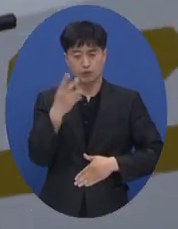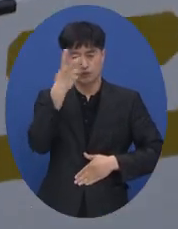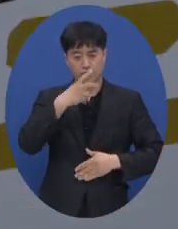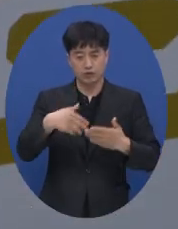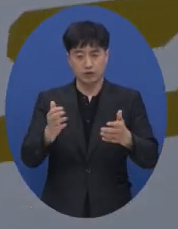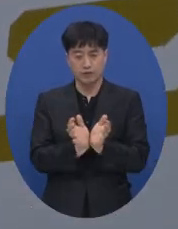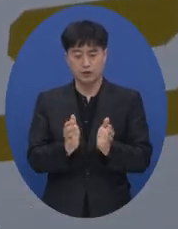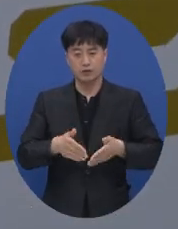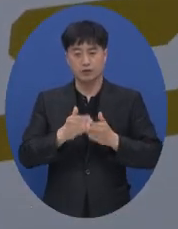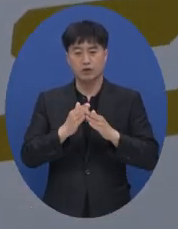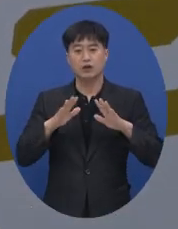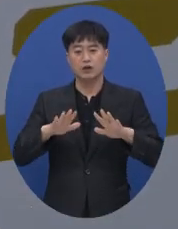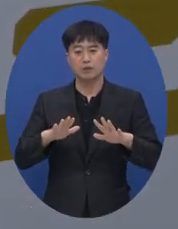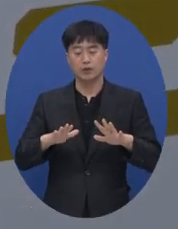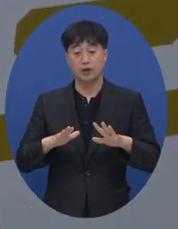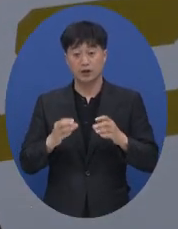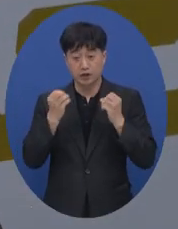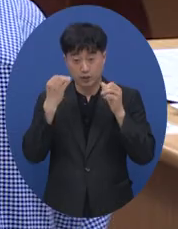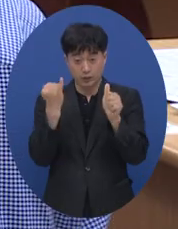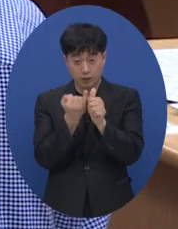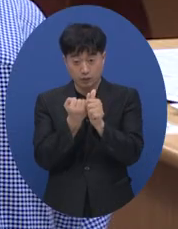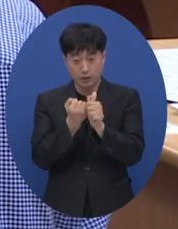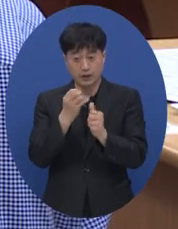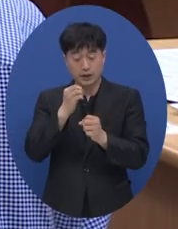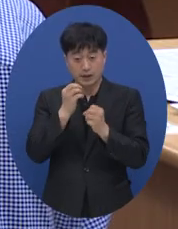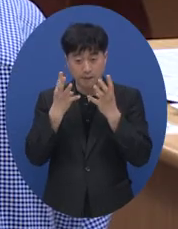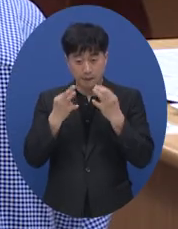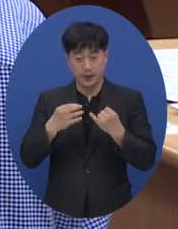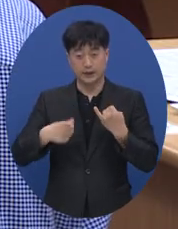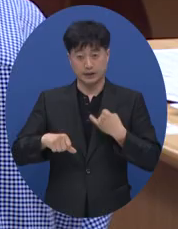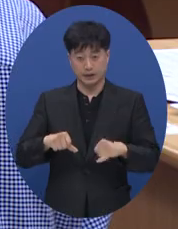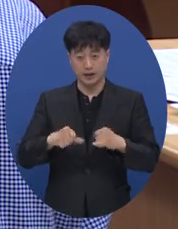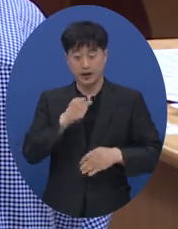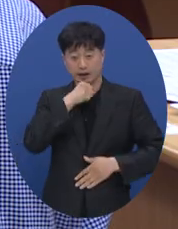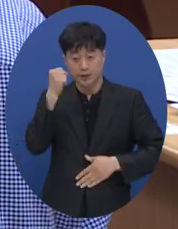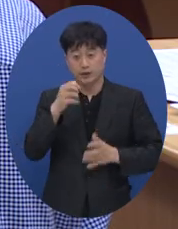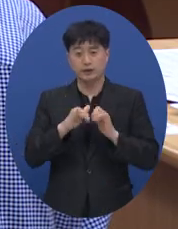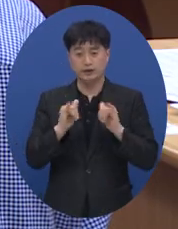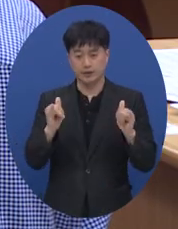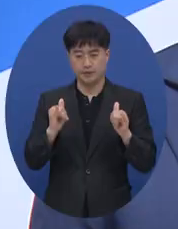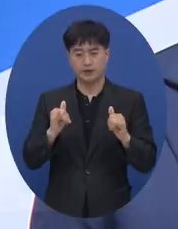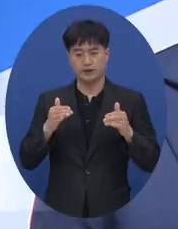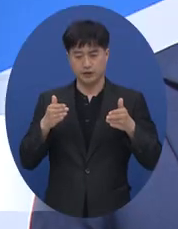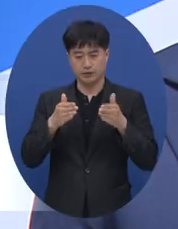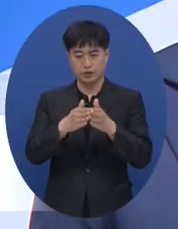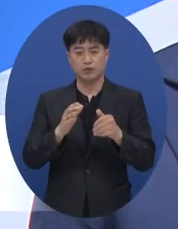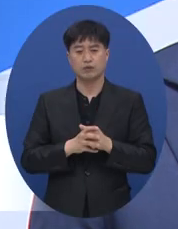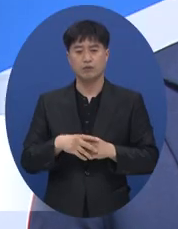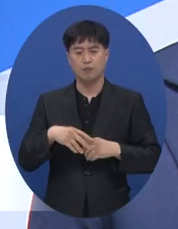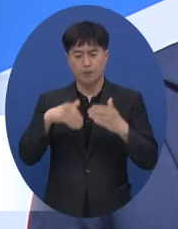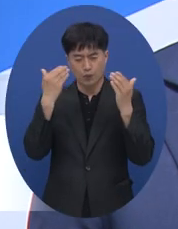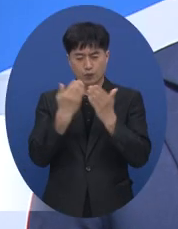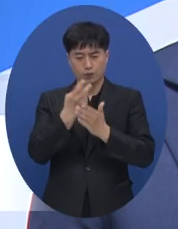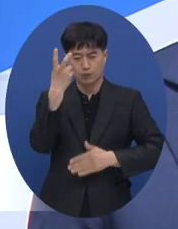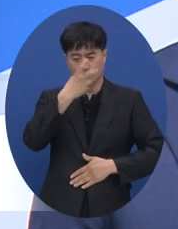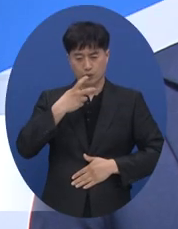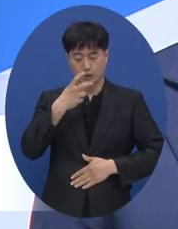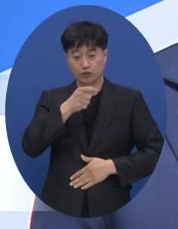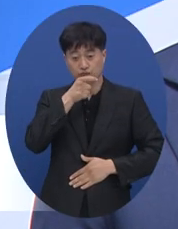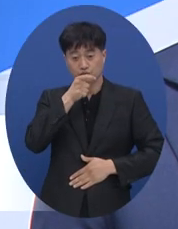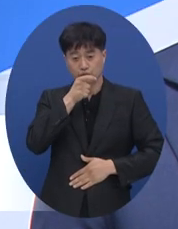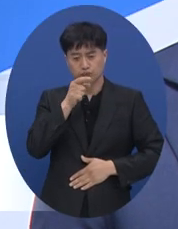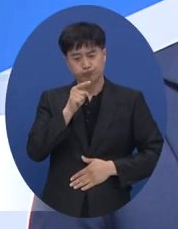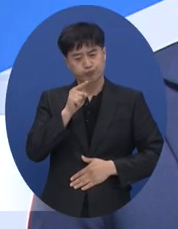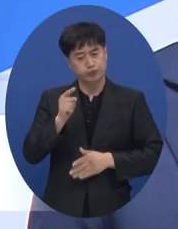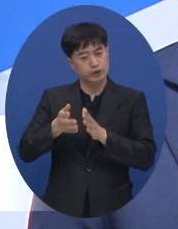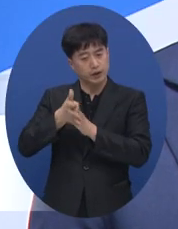이번 수사는 신혼 부부와 다자녀 특별공급 청약 당첨자 에 집중했습니다 전수조사 였고 수험